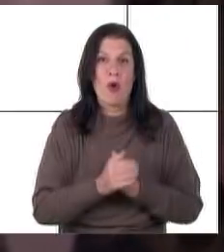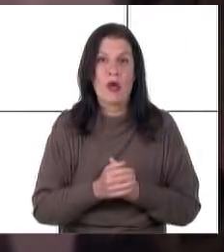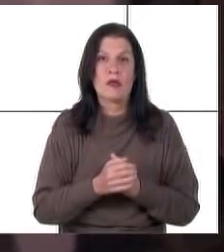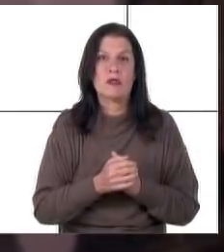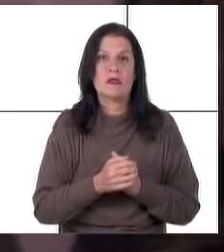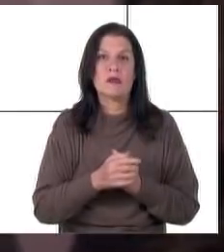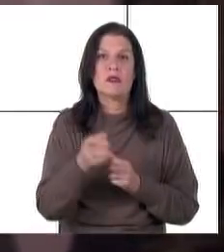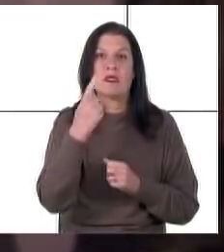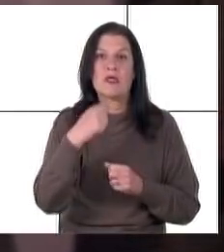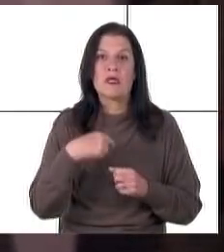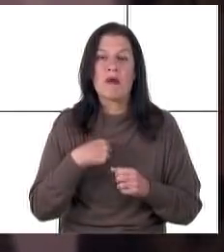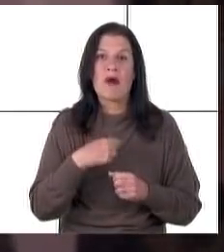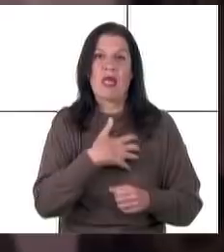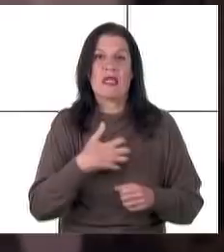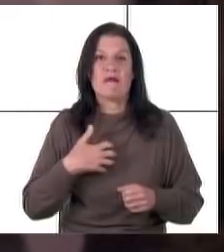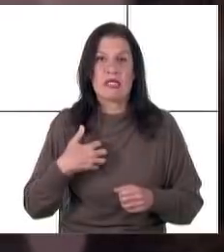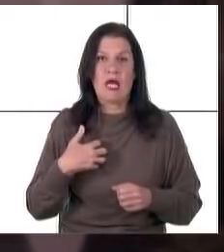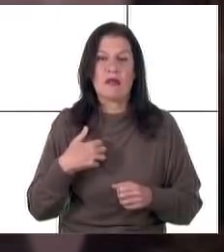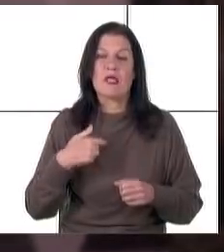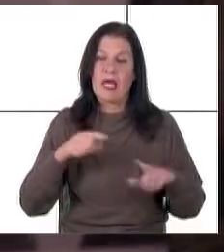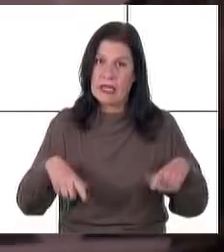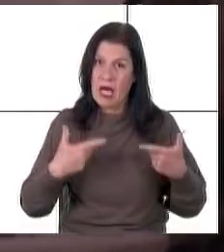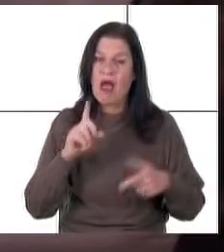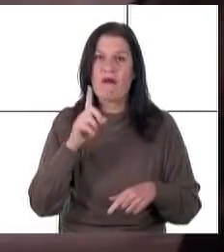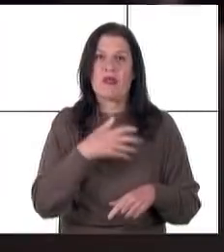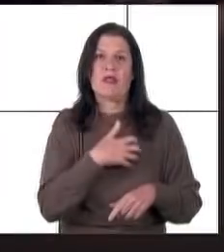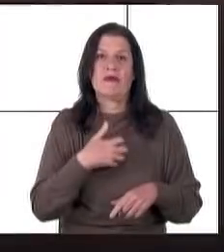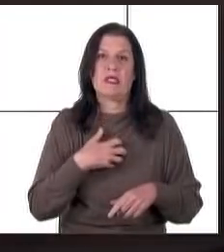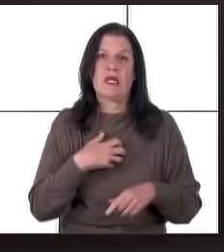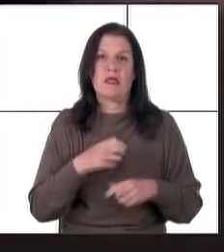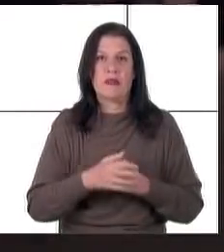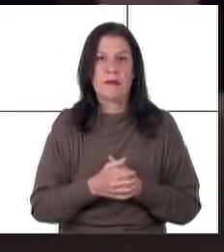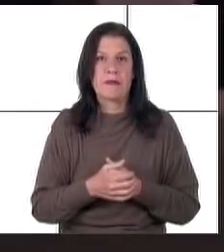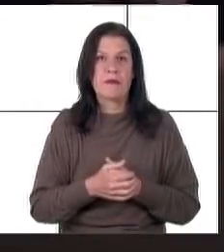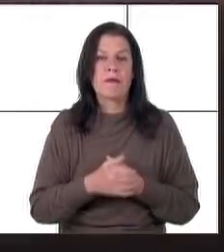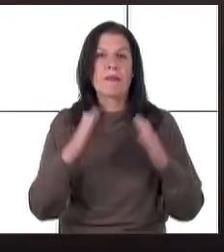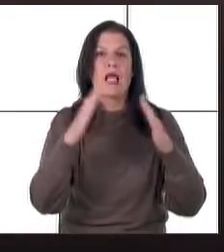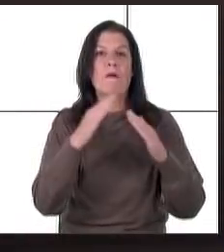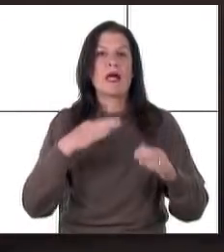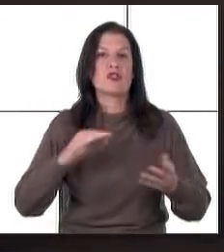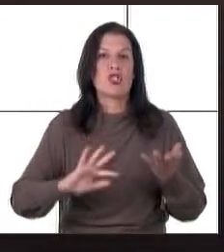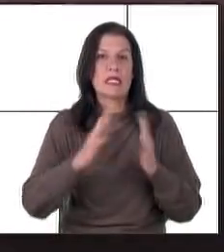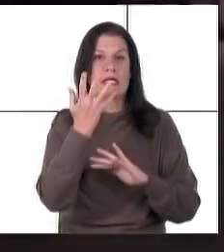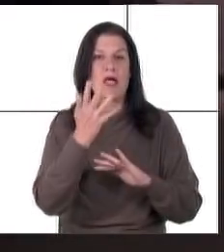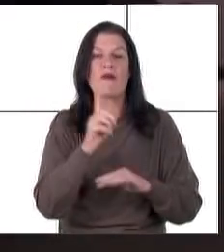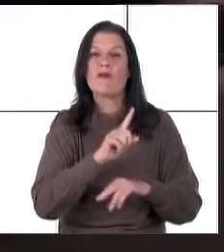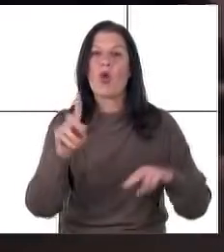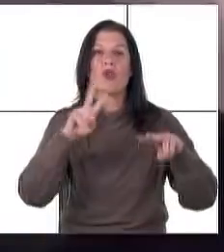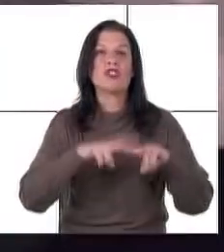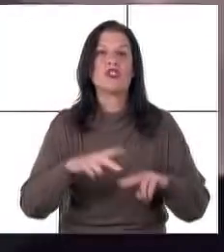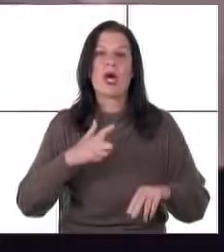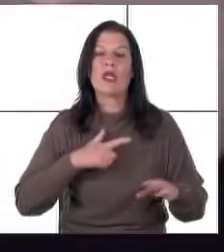говорит, ну как, жива. Ну, говорит, я поломалась. У меня дом сгорел. У меня не осталось